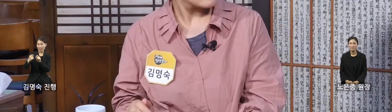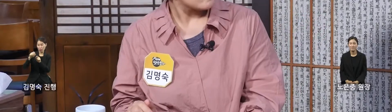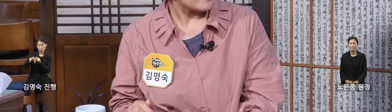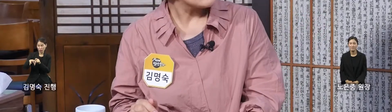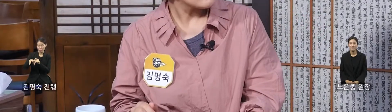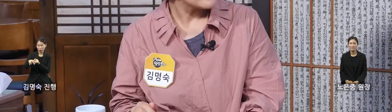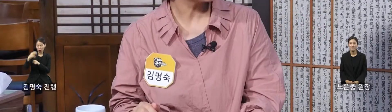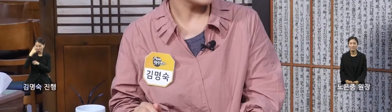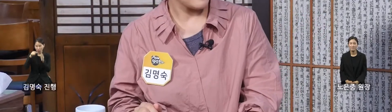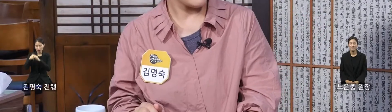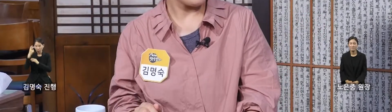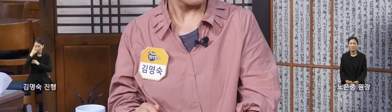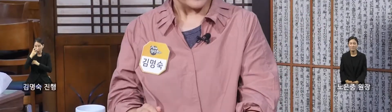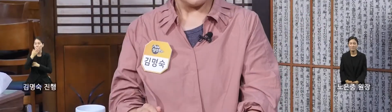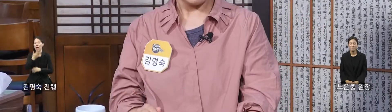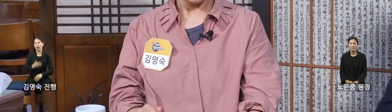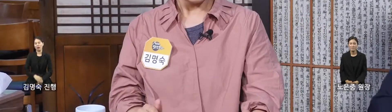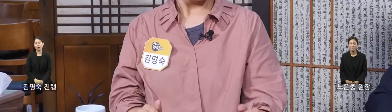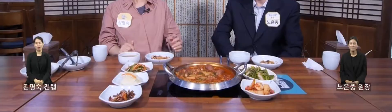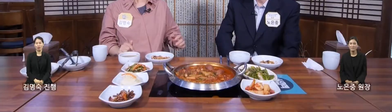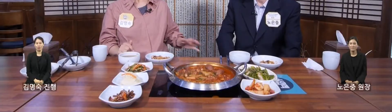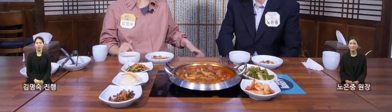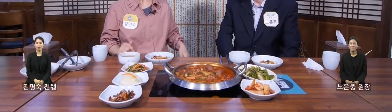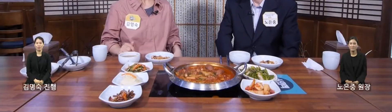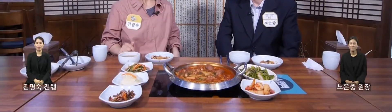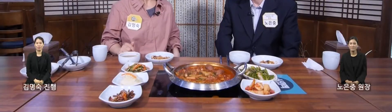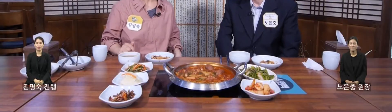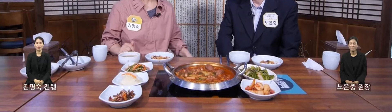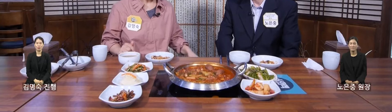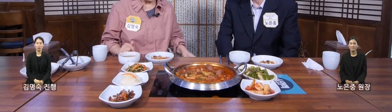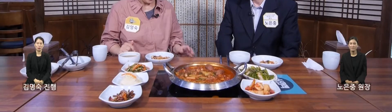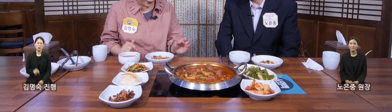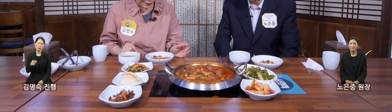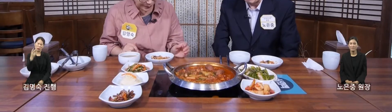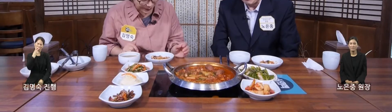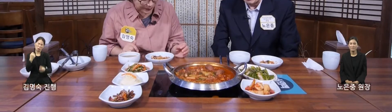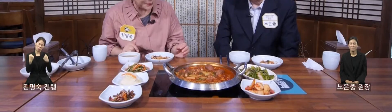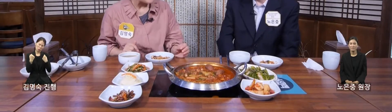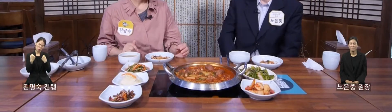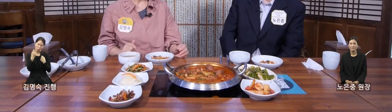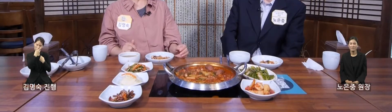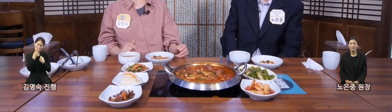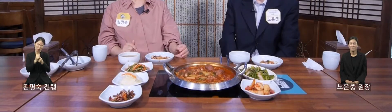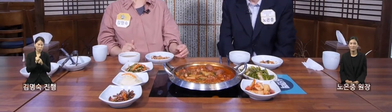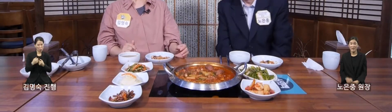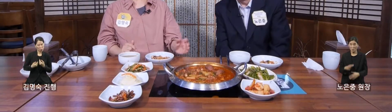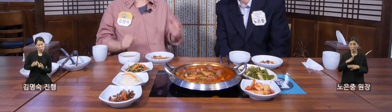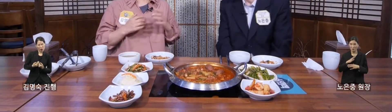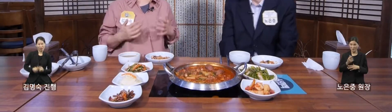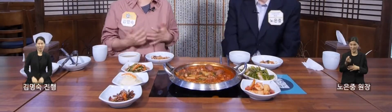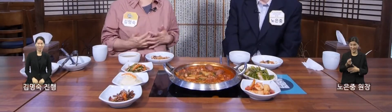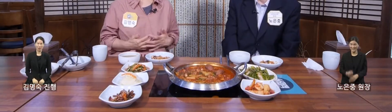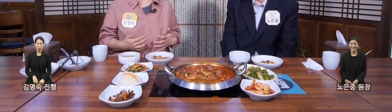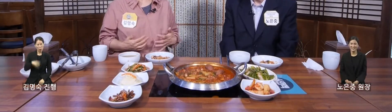가까운 데에서도 받을 수가 있으니까. 근데 이게 살짝 꺼려져요. 무서우시죠?